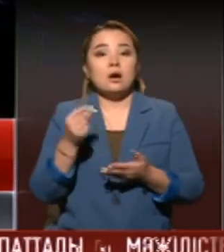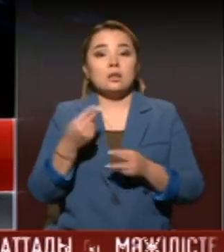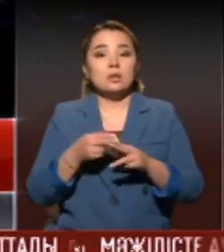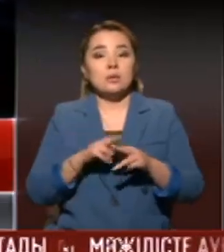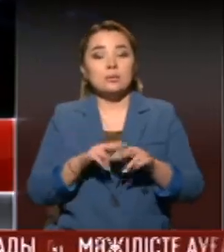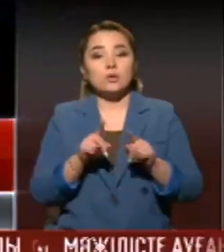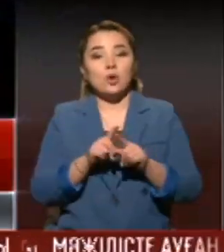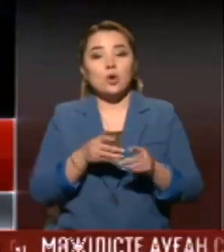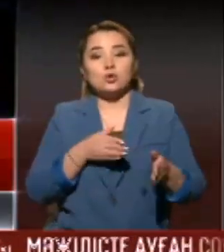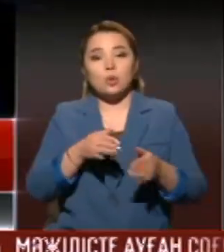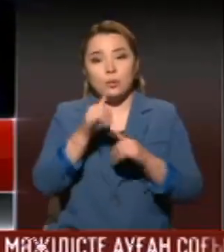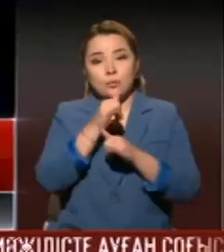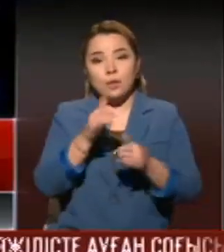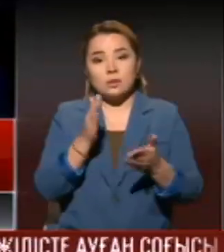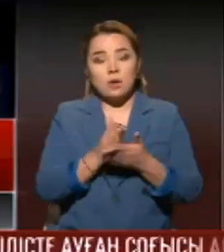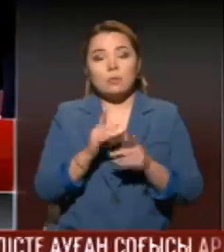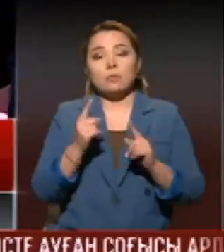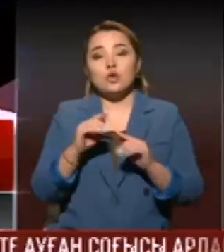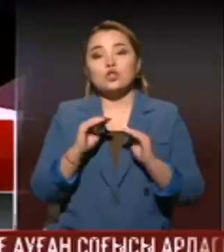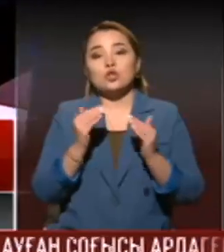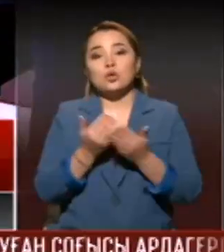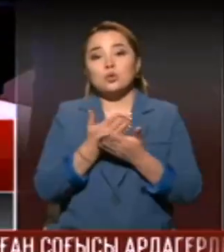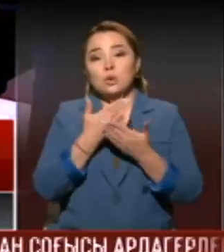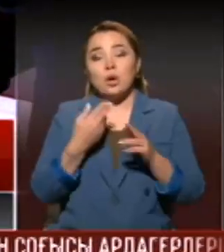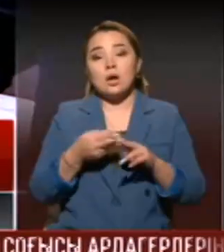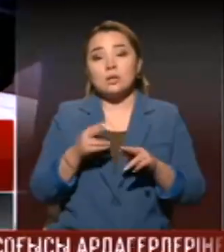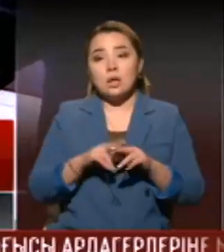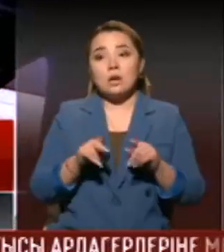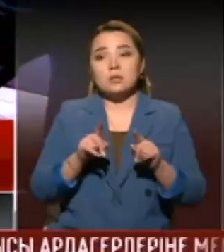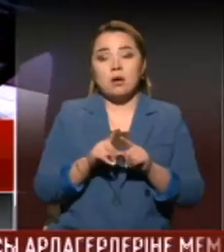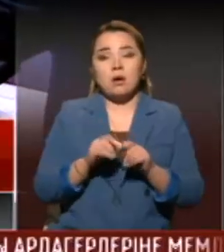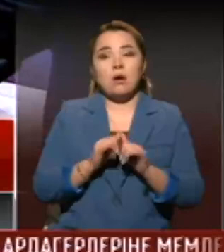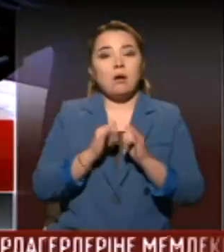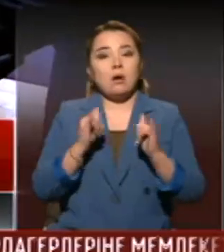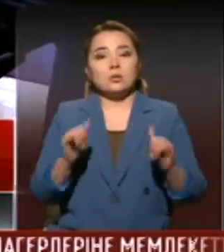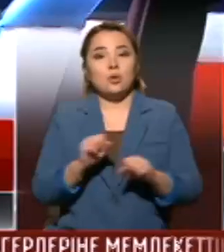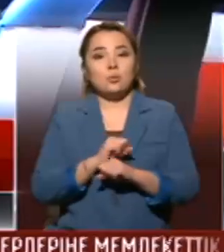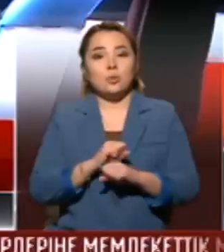беруге жол берілмейді. Неге шектеу жоқ? Біз айттық қой. Ол аспау керек.